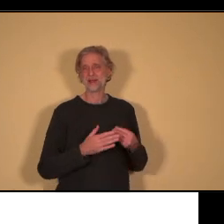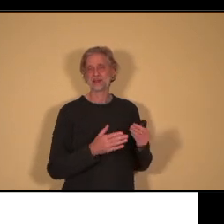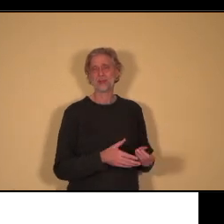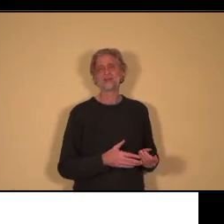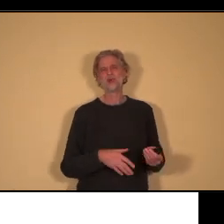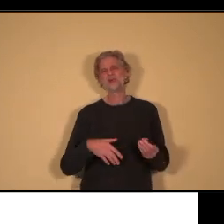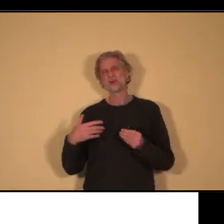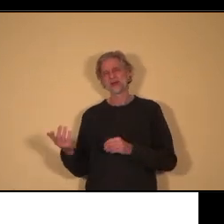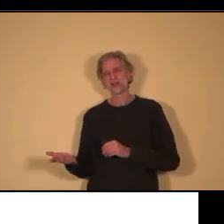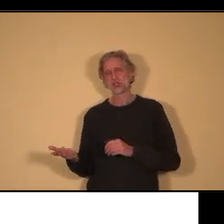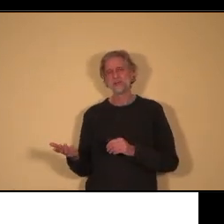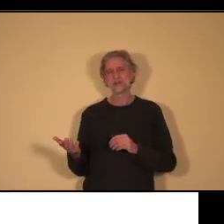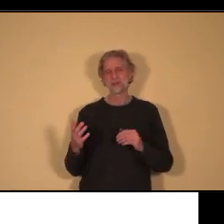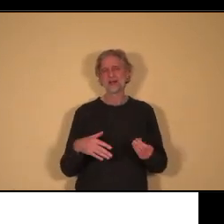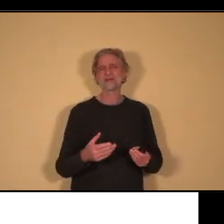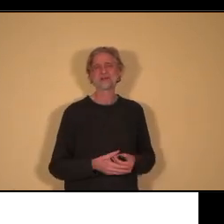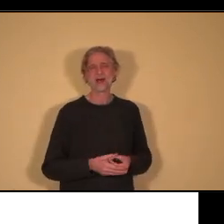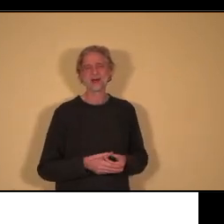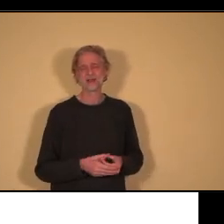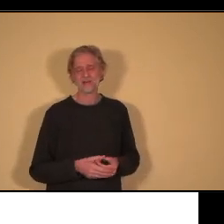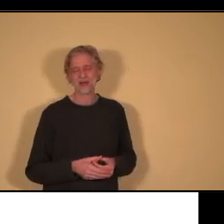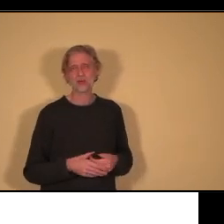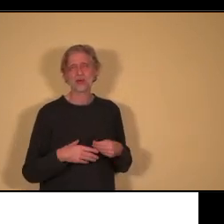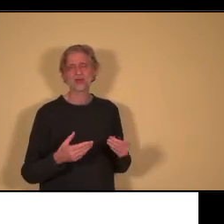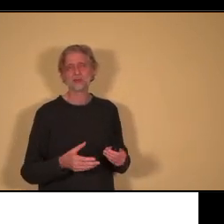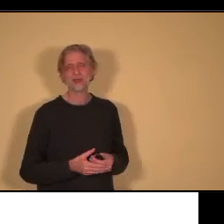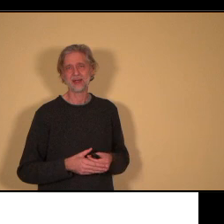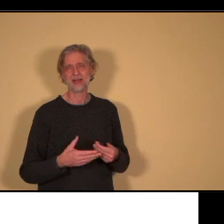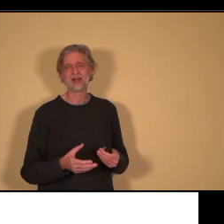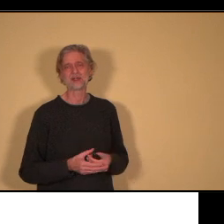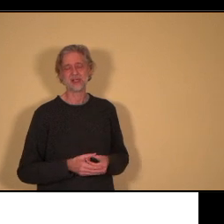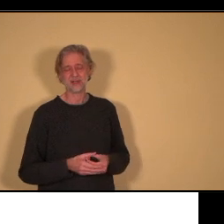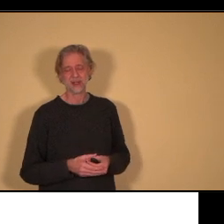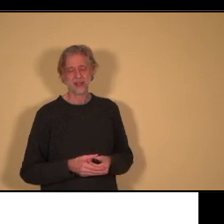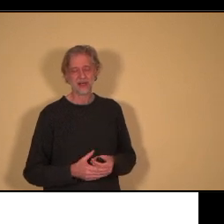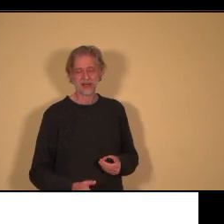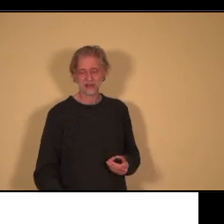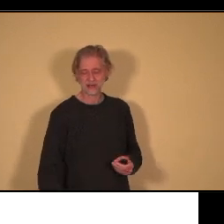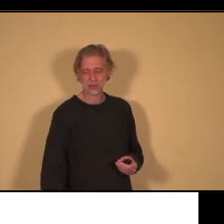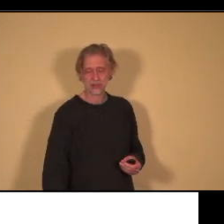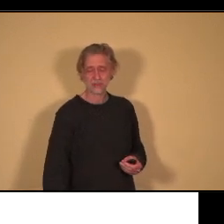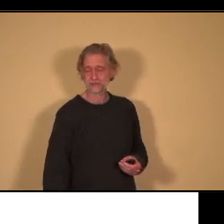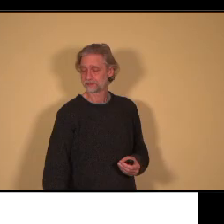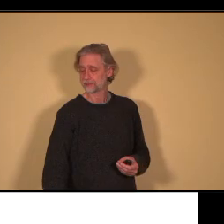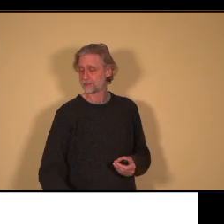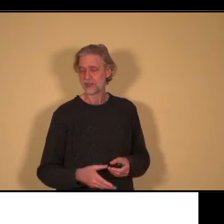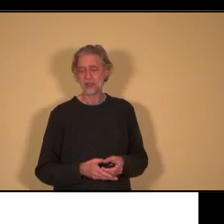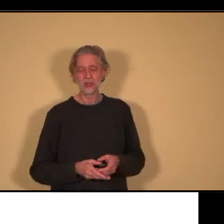mit 1,5 oder schlimmstenfalls mit 2 Grad Erwärmung noch in Einklang steht, erreichen zu können.